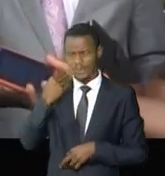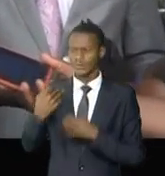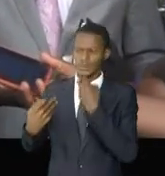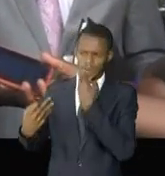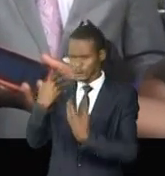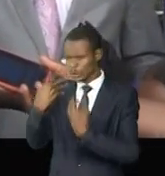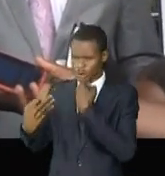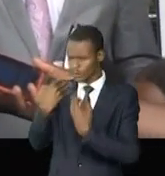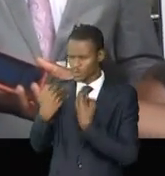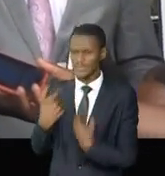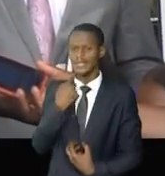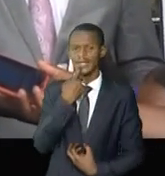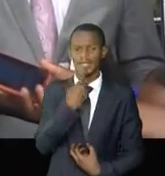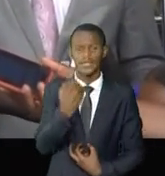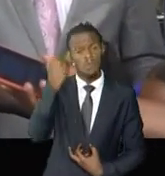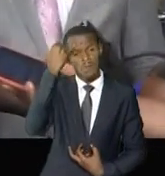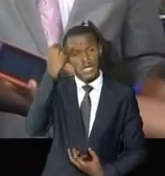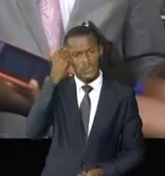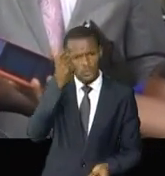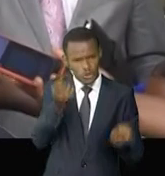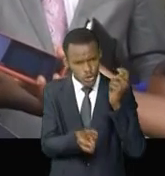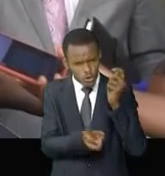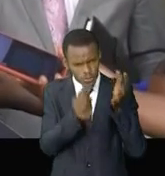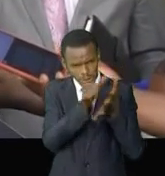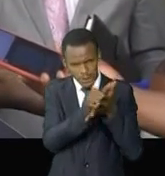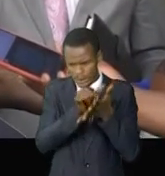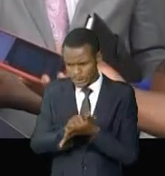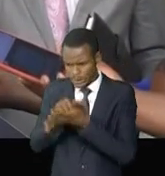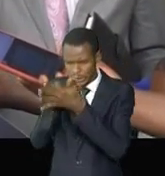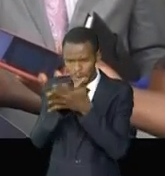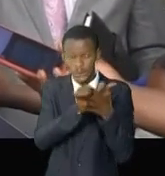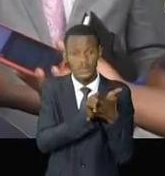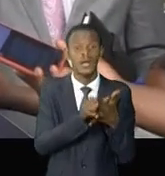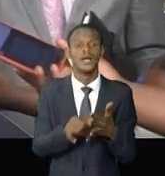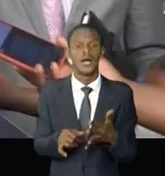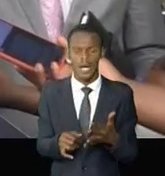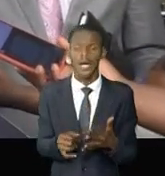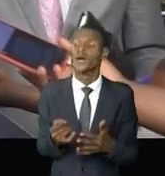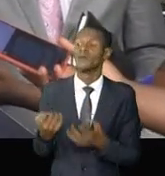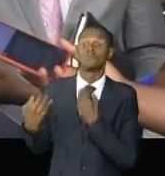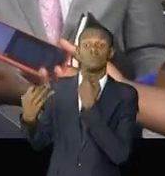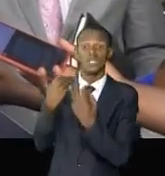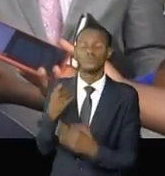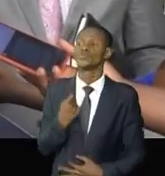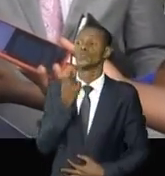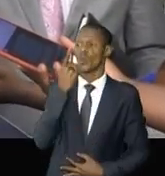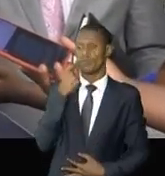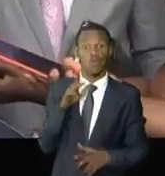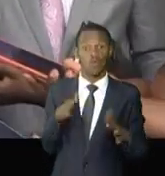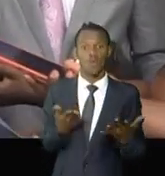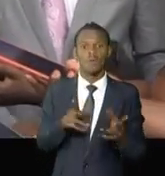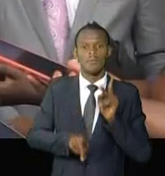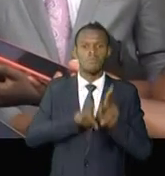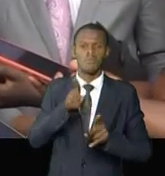entreprendre pour que la misère que connaît notre population puisse être résorbée d'une façon ou d'une autre.